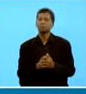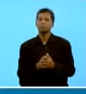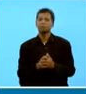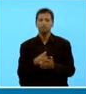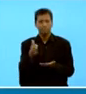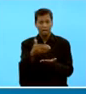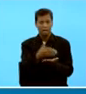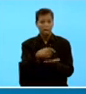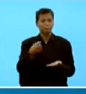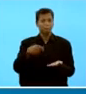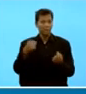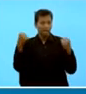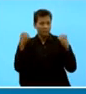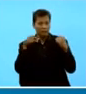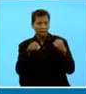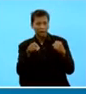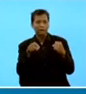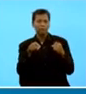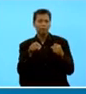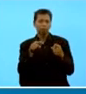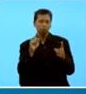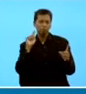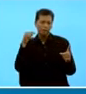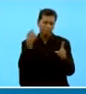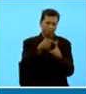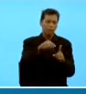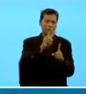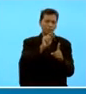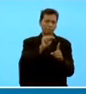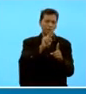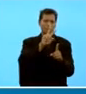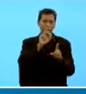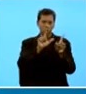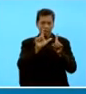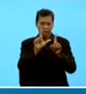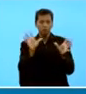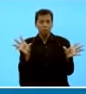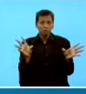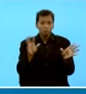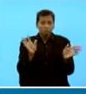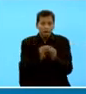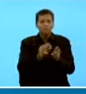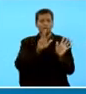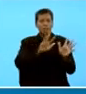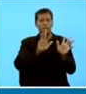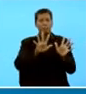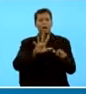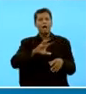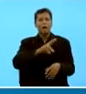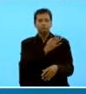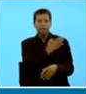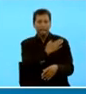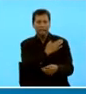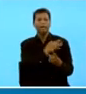Data Kementerian Kesehatan menunjukkan hingga dengan November 2017, ada 95 kabupaten dan kota